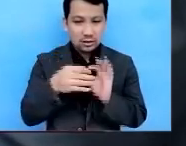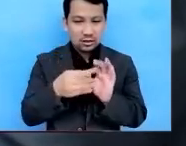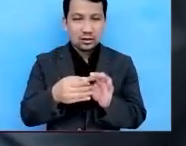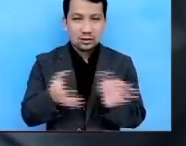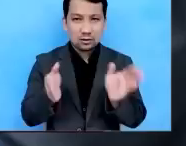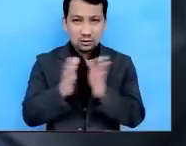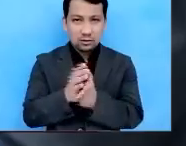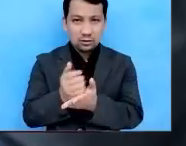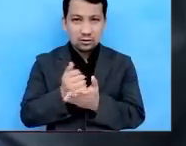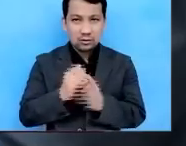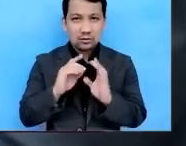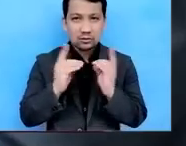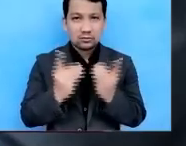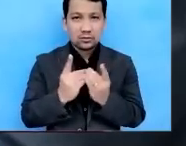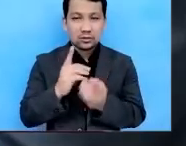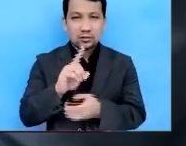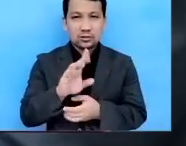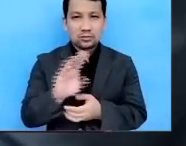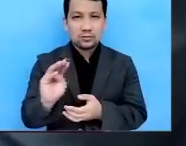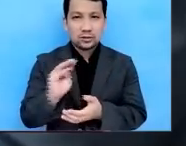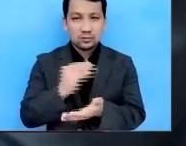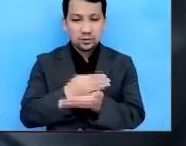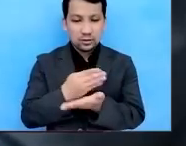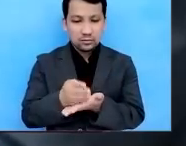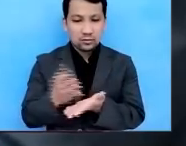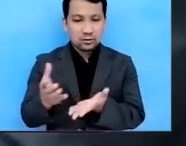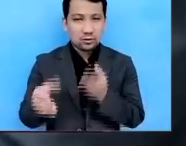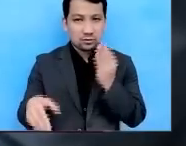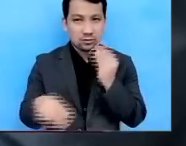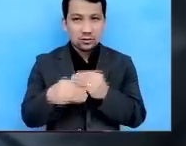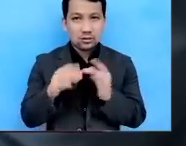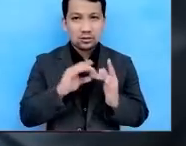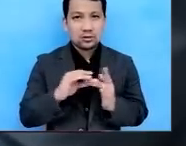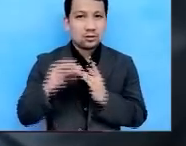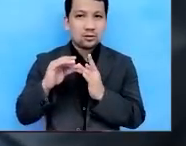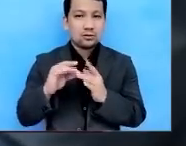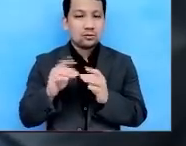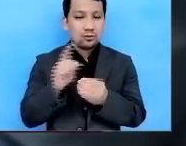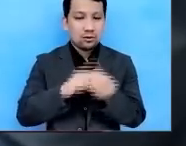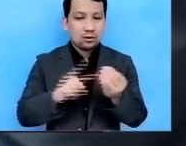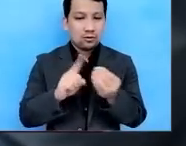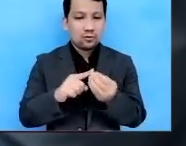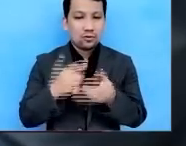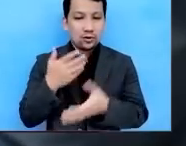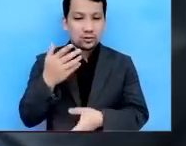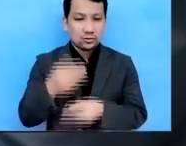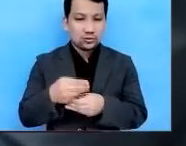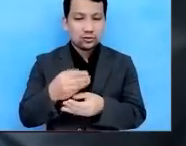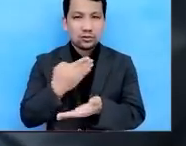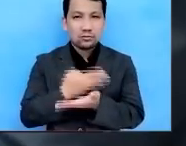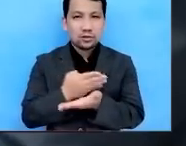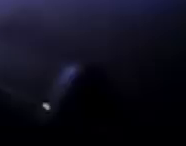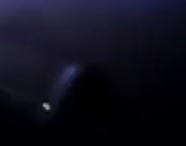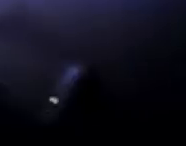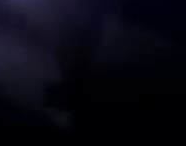we're asking the Department of Budget Management for and special release for the CCTVs.